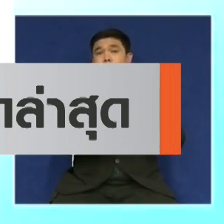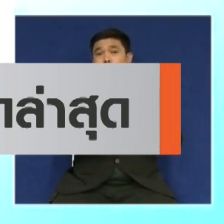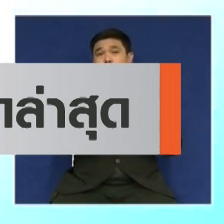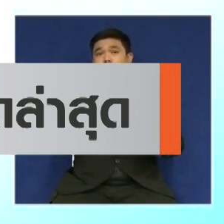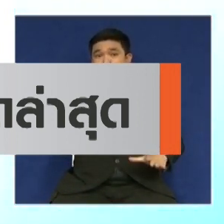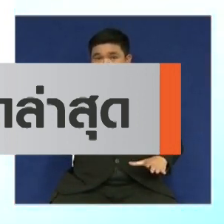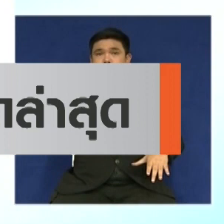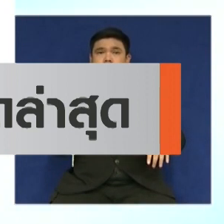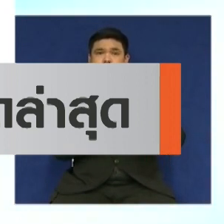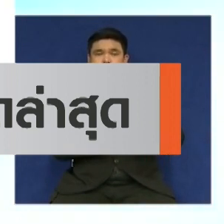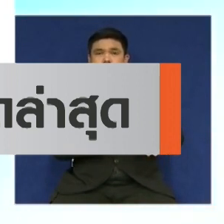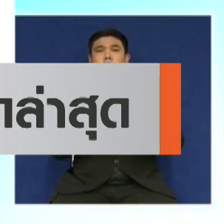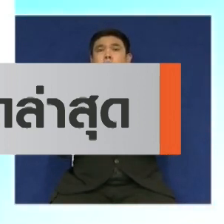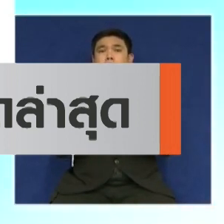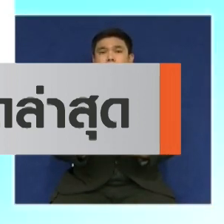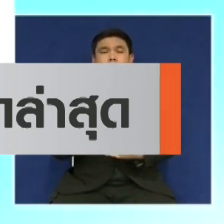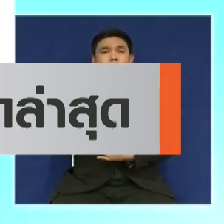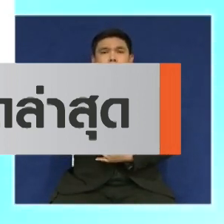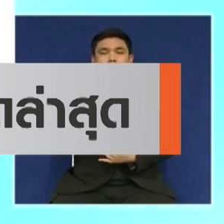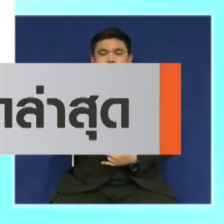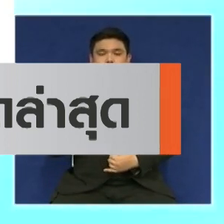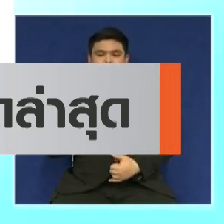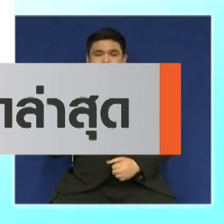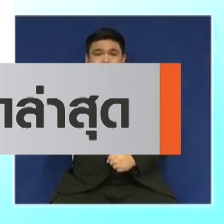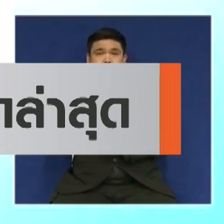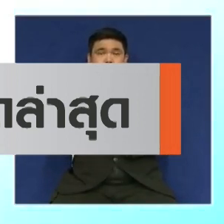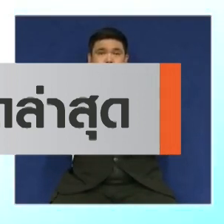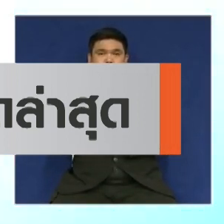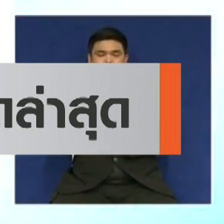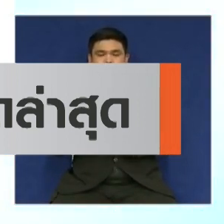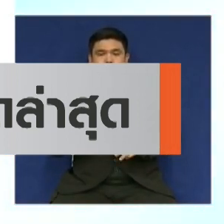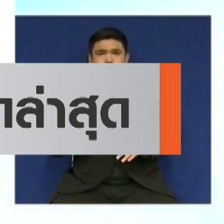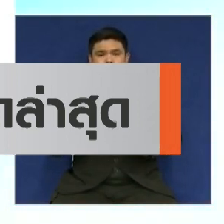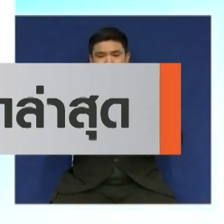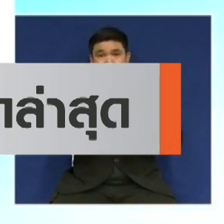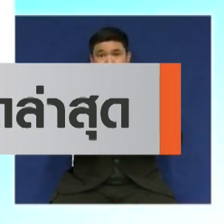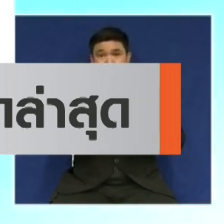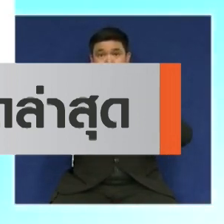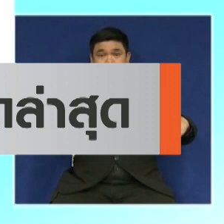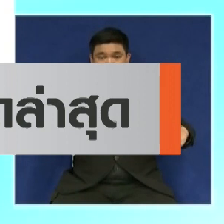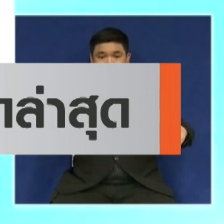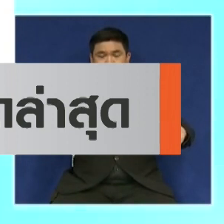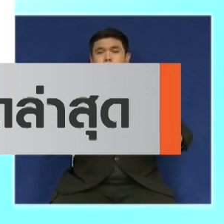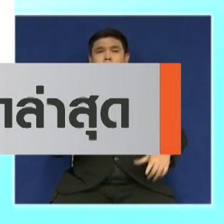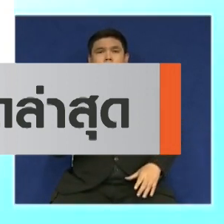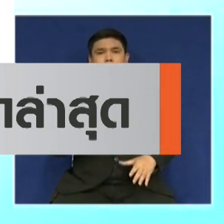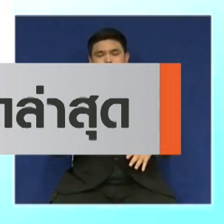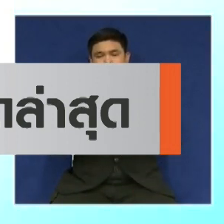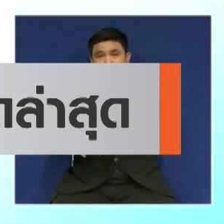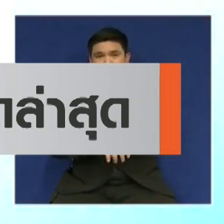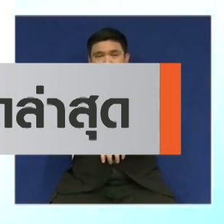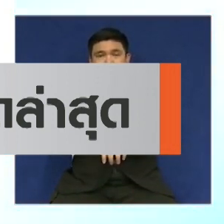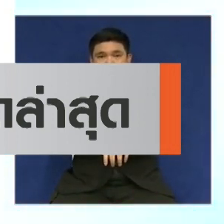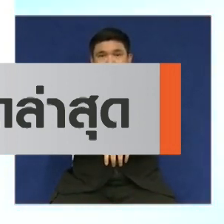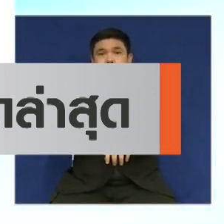ะครับโดยขณะนี้เรามีการดำเนินงานในวงกว้างมากขึ้นนะครับเริ่มจากที่เดิมเคยมีการสอบสวนและคว